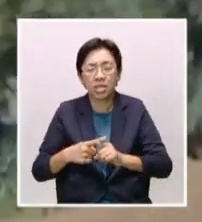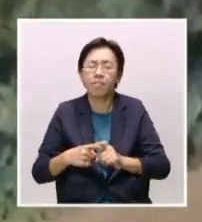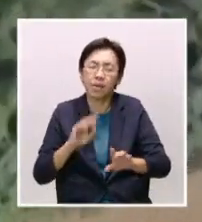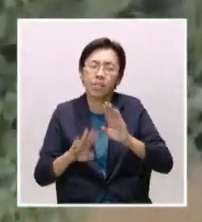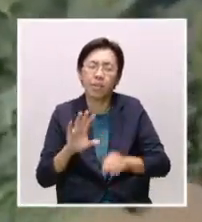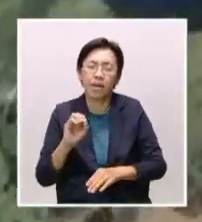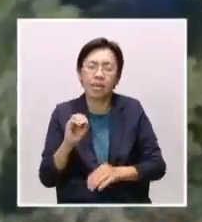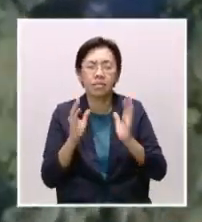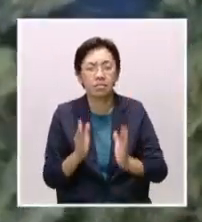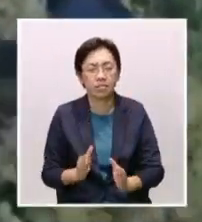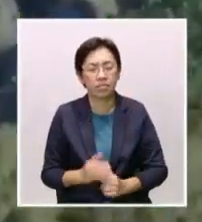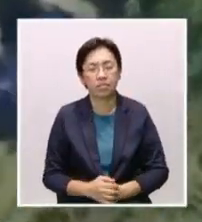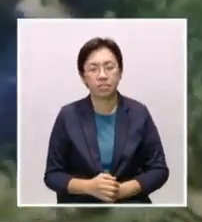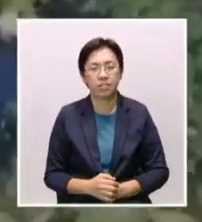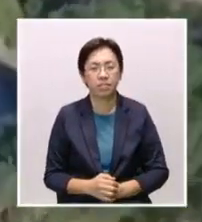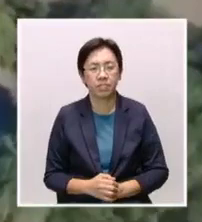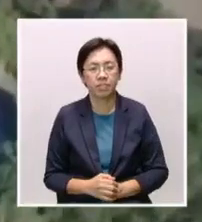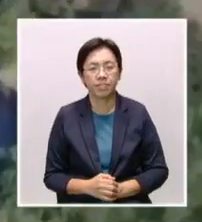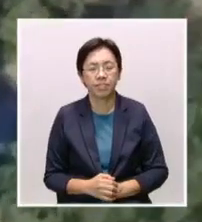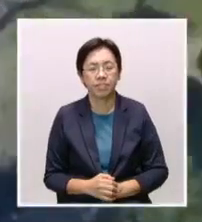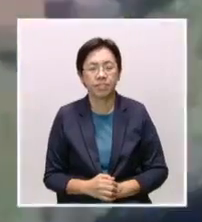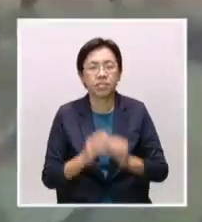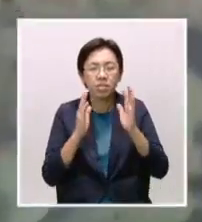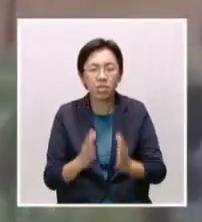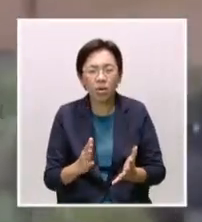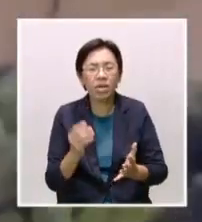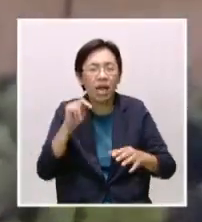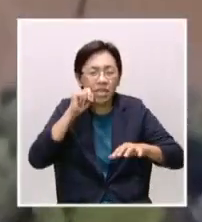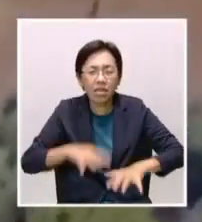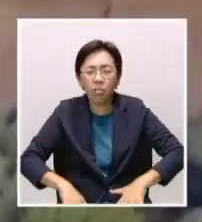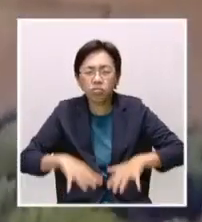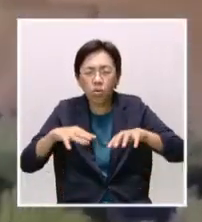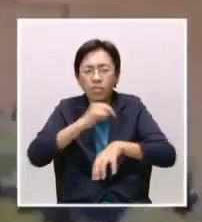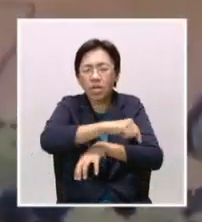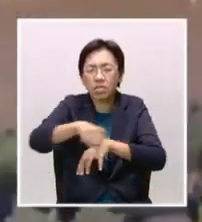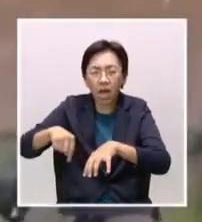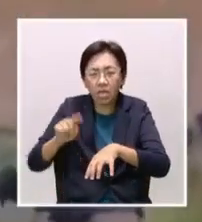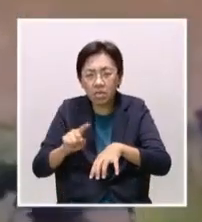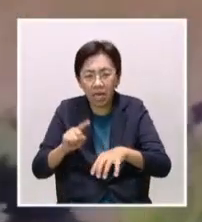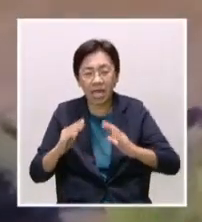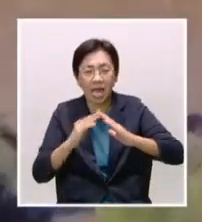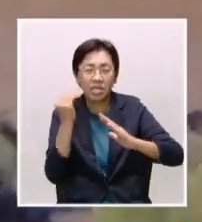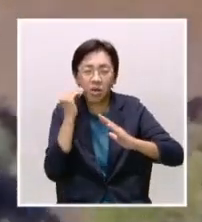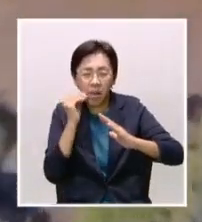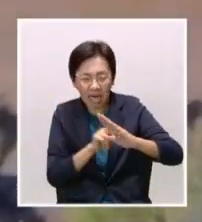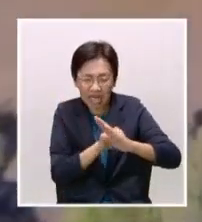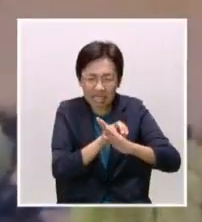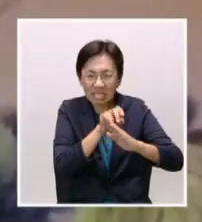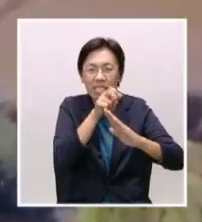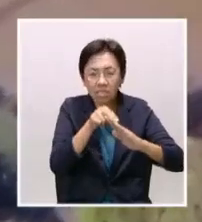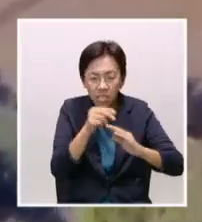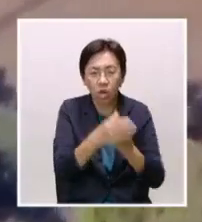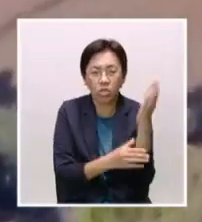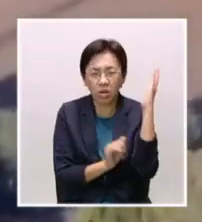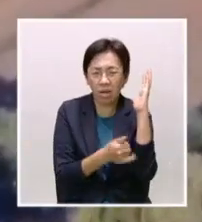ราวๆ50รายด้วยค่ะ ยังมีรายงานของผู้ประสบภัยหลาย10คนเลยนะคะที่ต้องหนีขึ้นบนหลังคาบนต้น